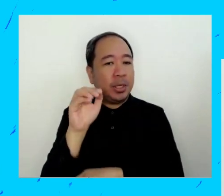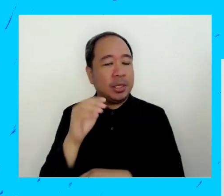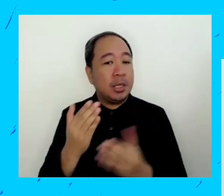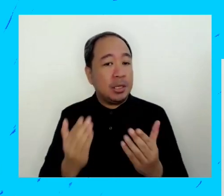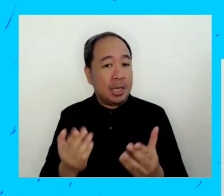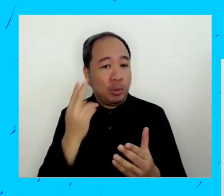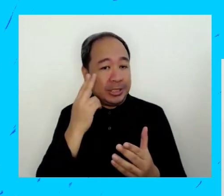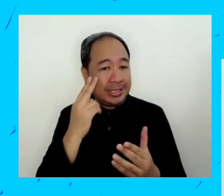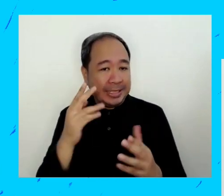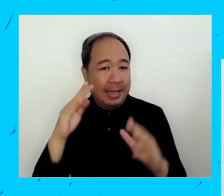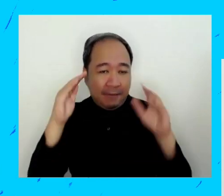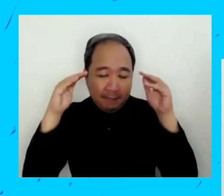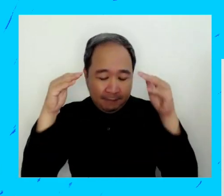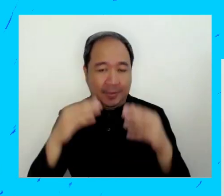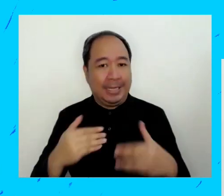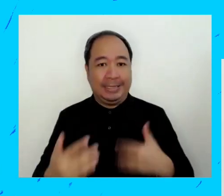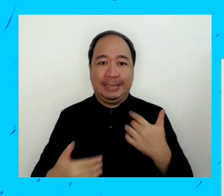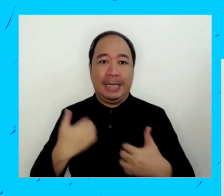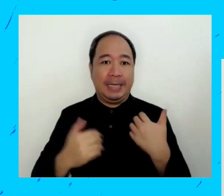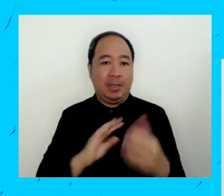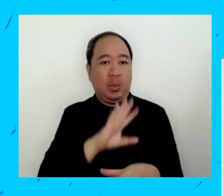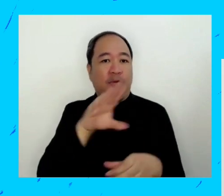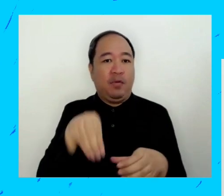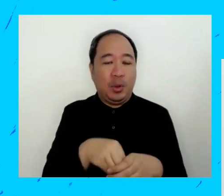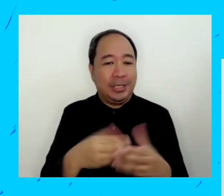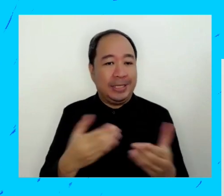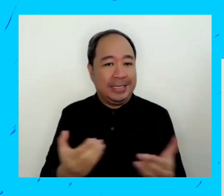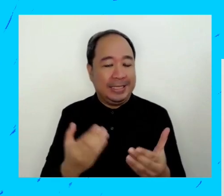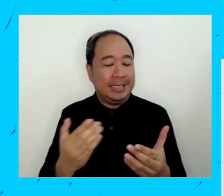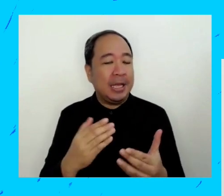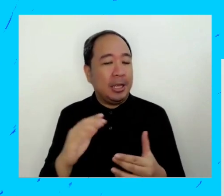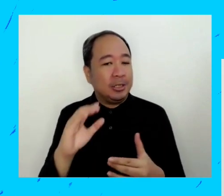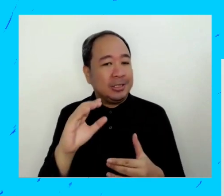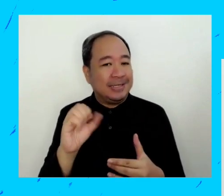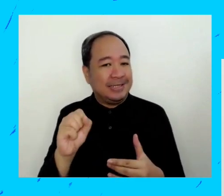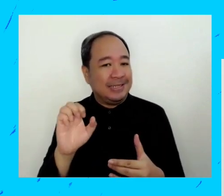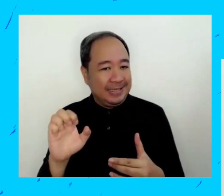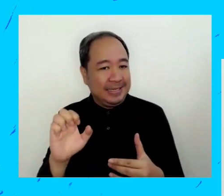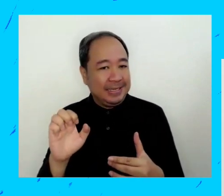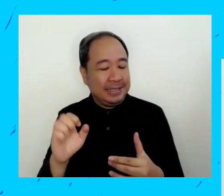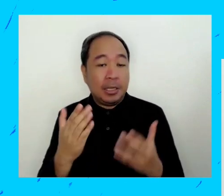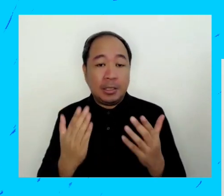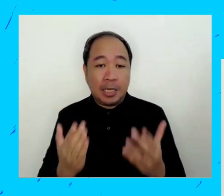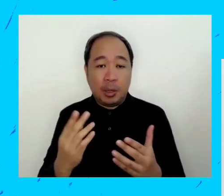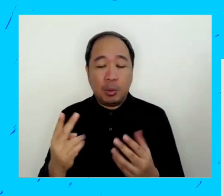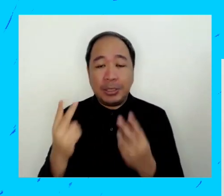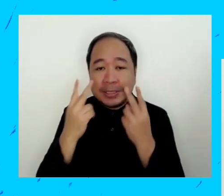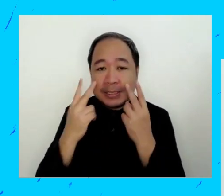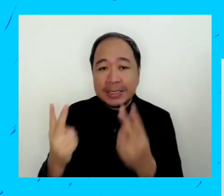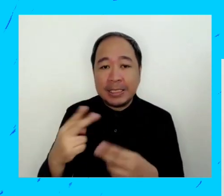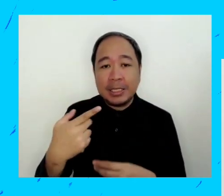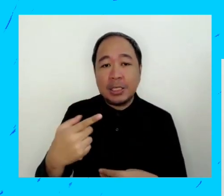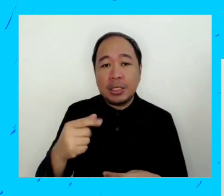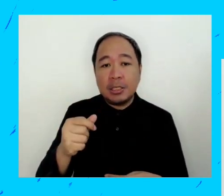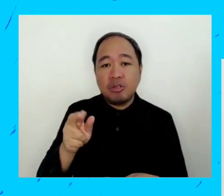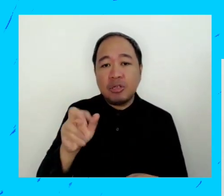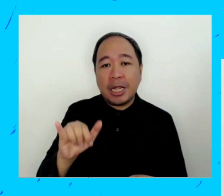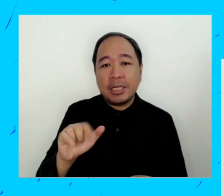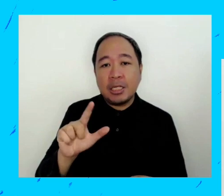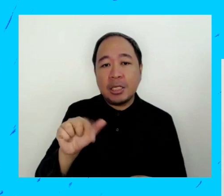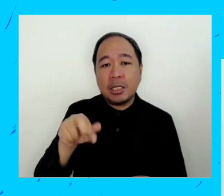participer sur cette session d'éducation positive sur la société. Nous allons